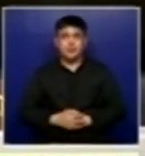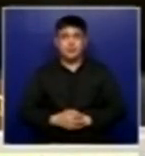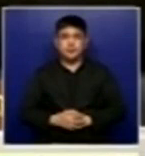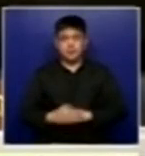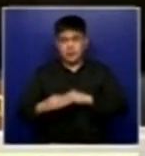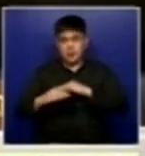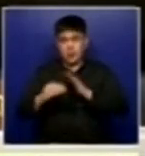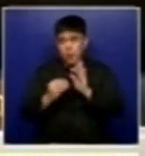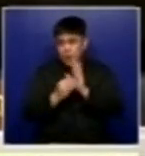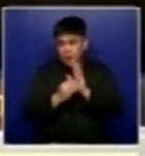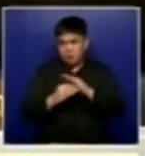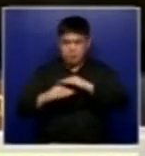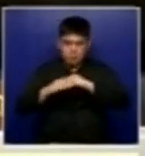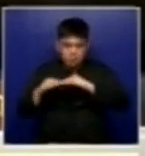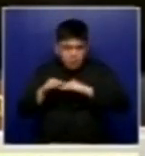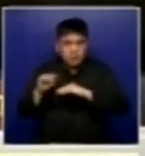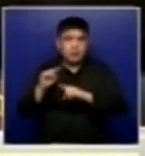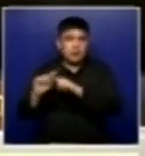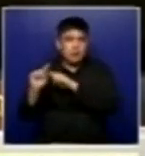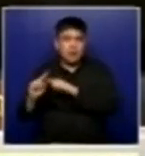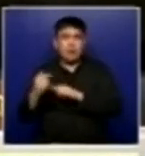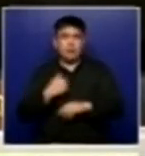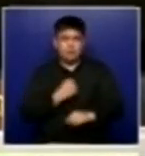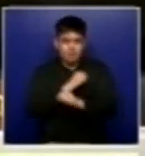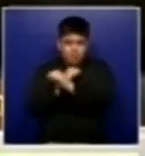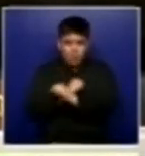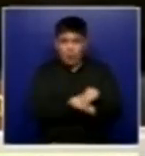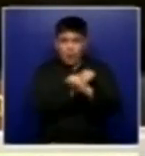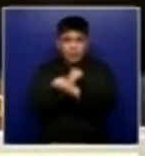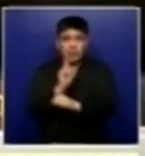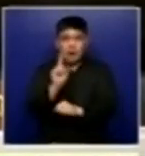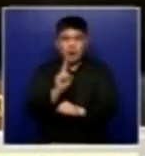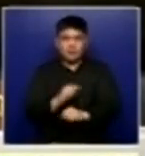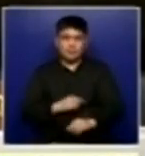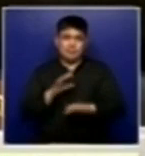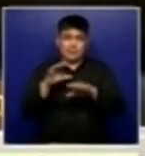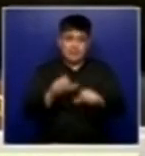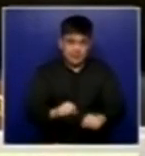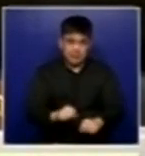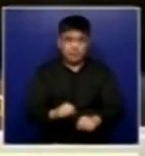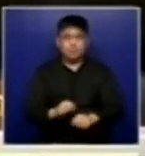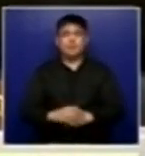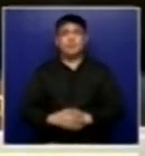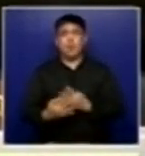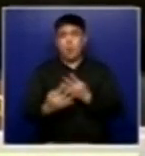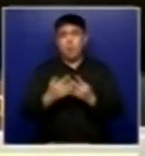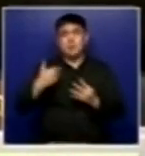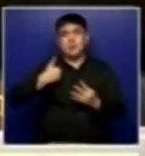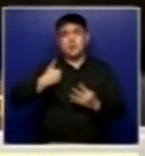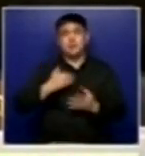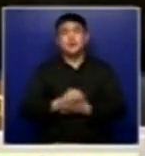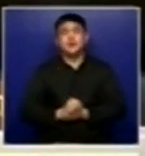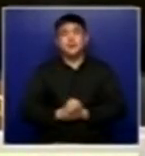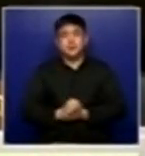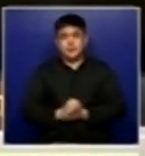ย่างจริงจังนะครับให้มีการป้องกันและปราบปรามจับกุมดำเนินคดีและที่สำคัญก็คือว่าท่านกำห